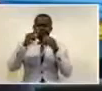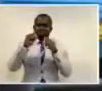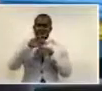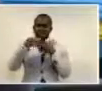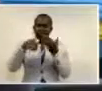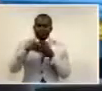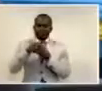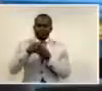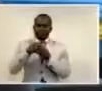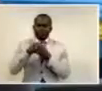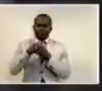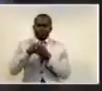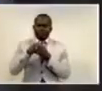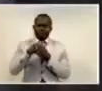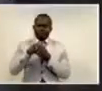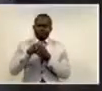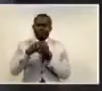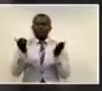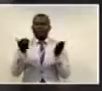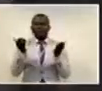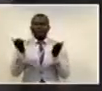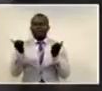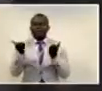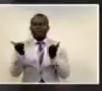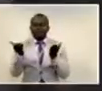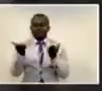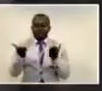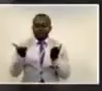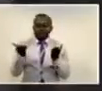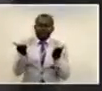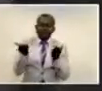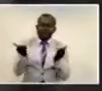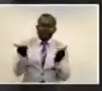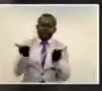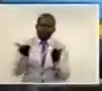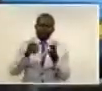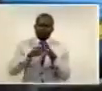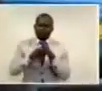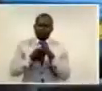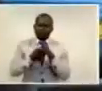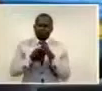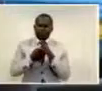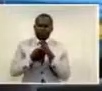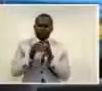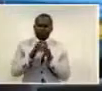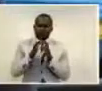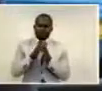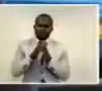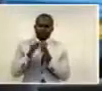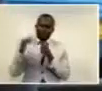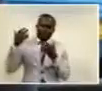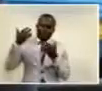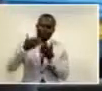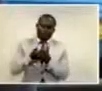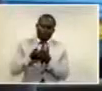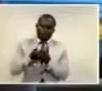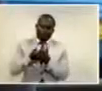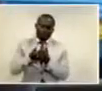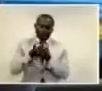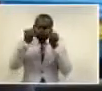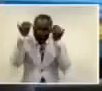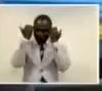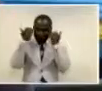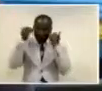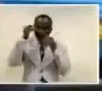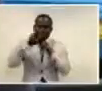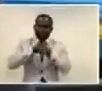bwose executive bwose ni hehe z'ubwo ndamenya ari ni hehe wabutwaye kwahereye kwa nyumba ku mikera turinda tugera mu rukiko rukuru